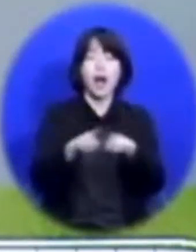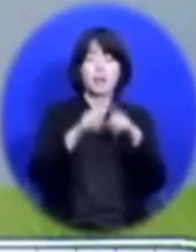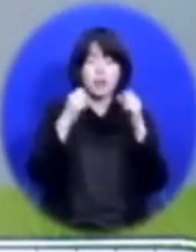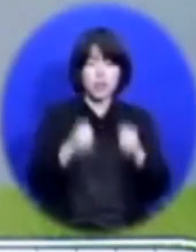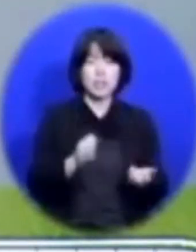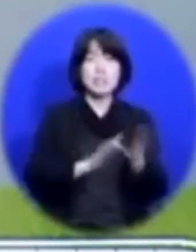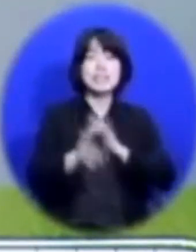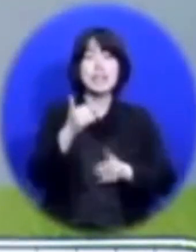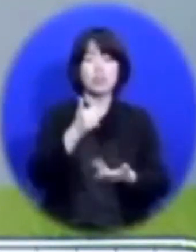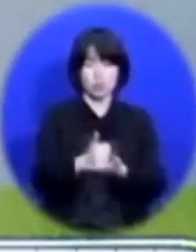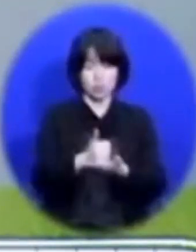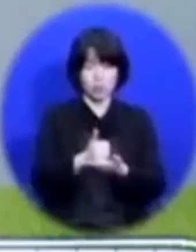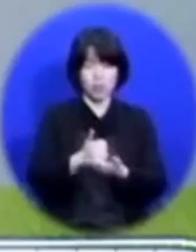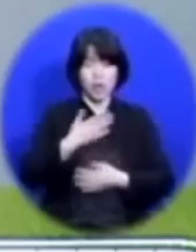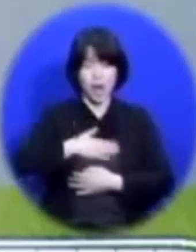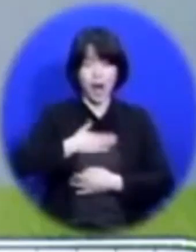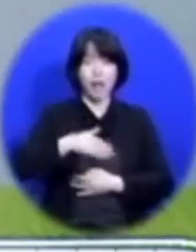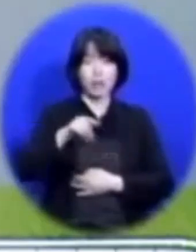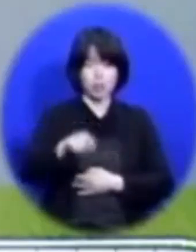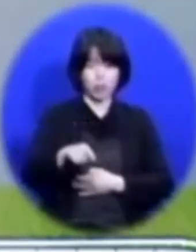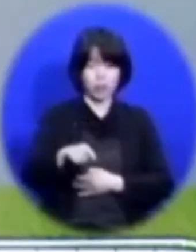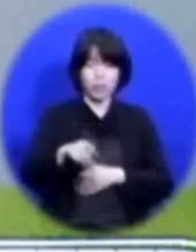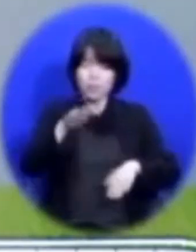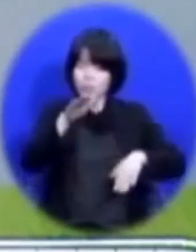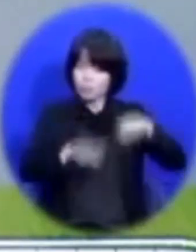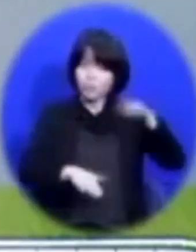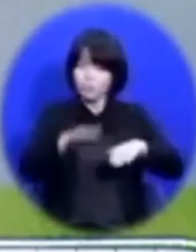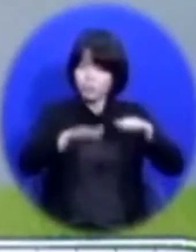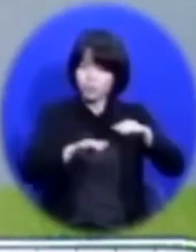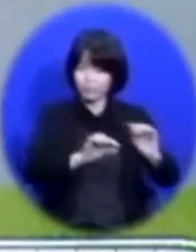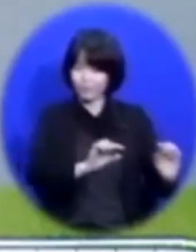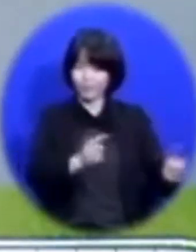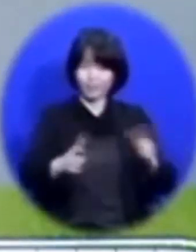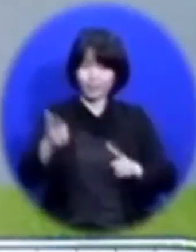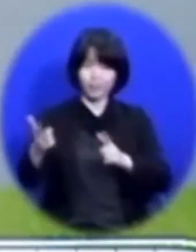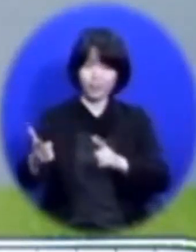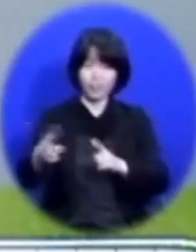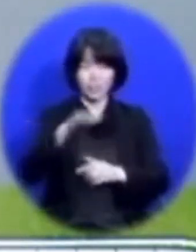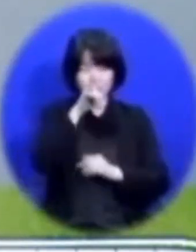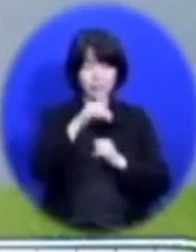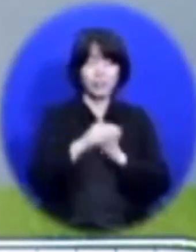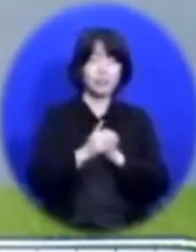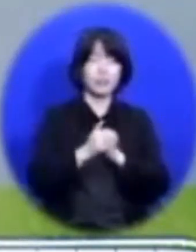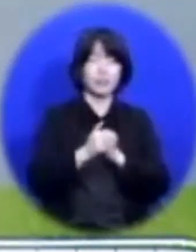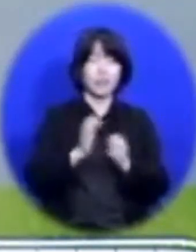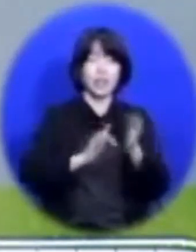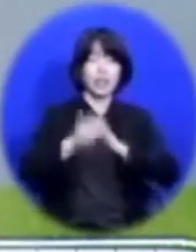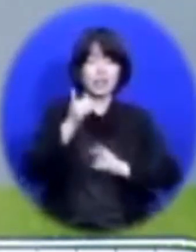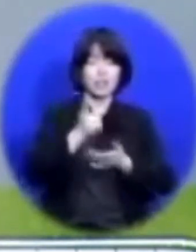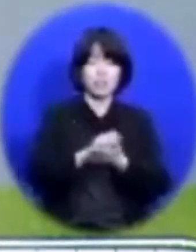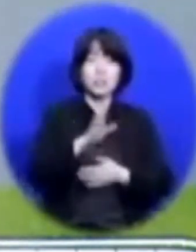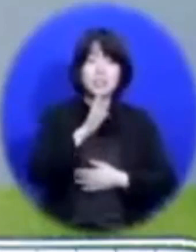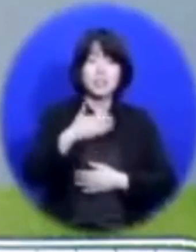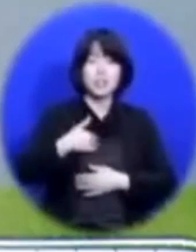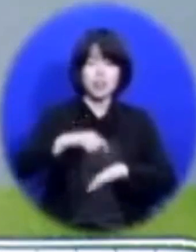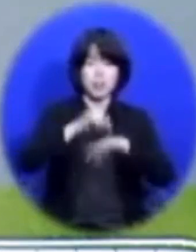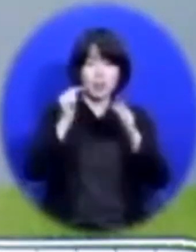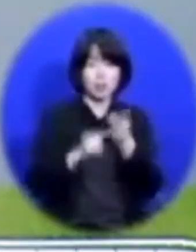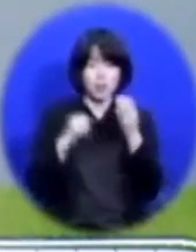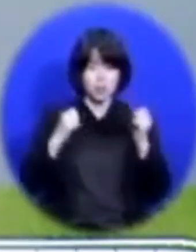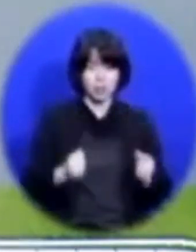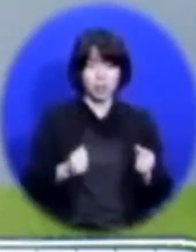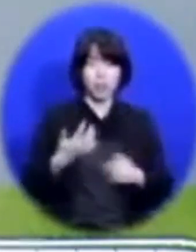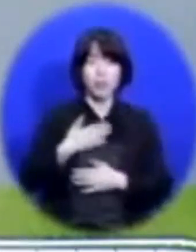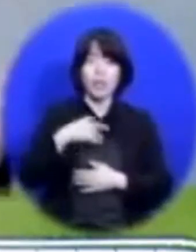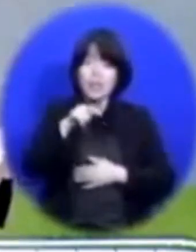,임마누엘 예수님을아는데에는엄청난차이가있습니다 .이는예수님이